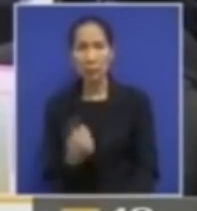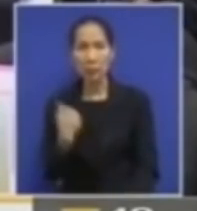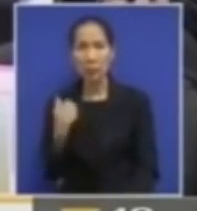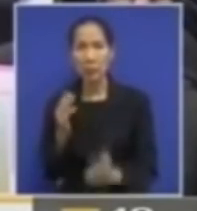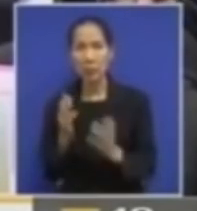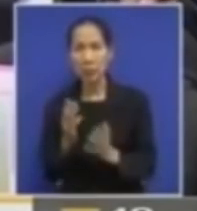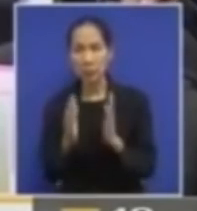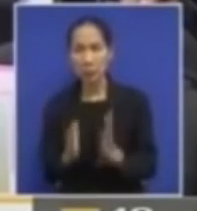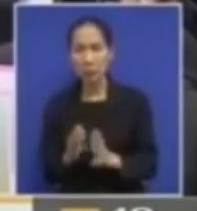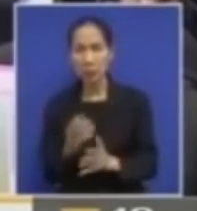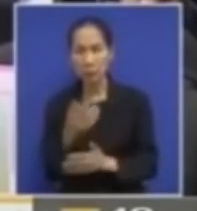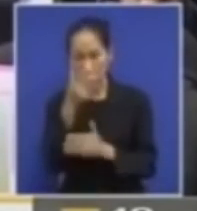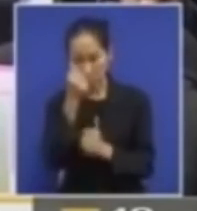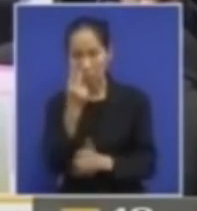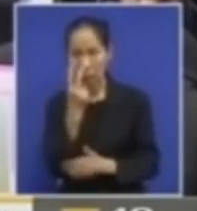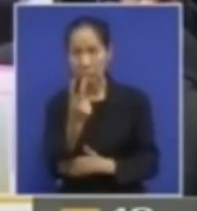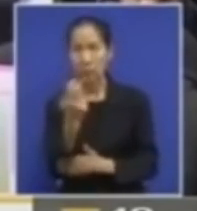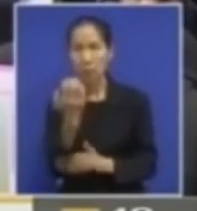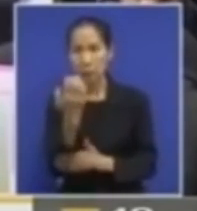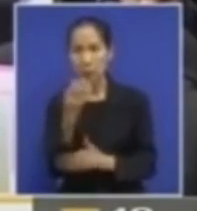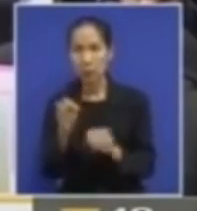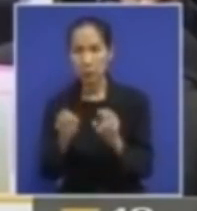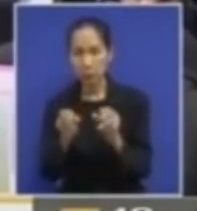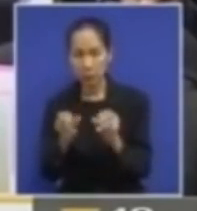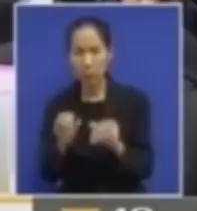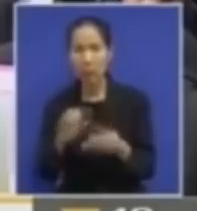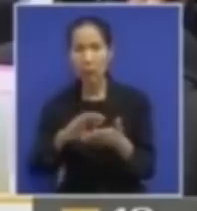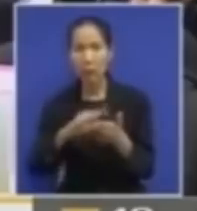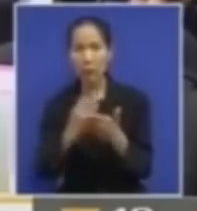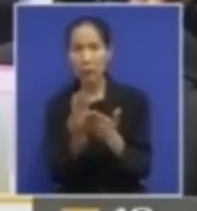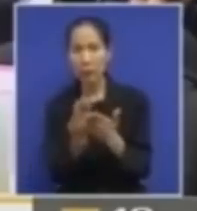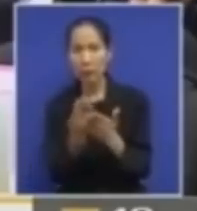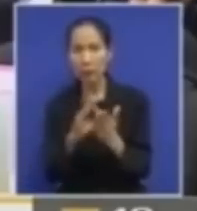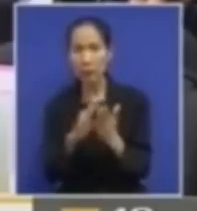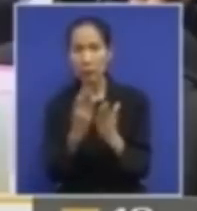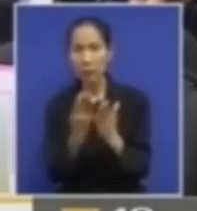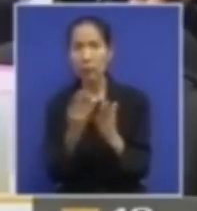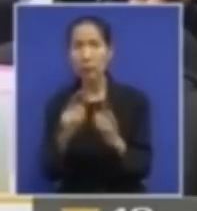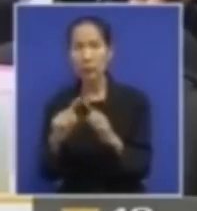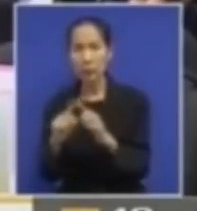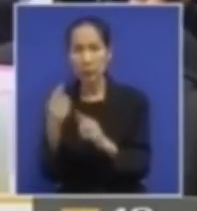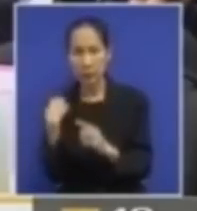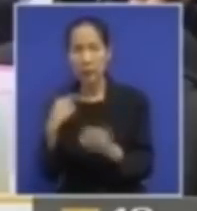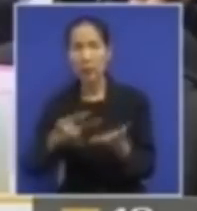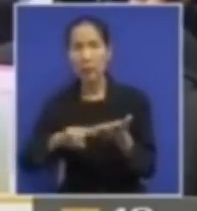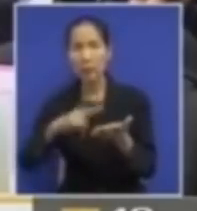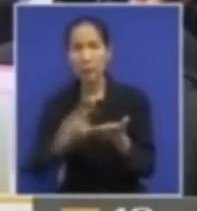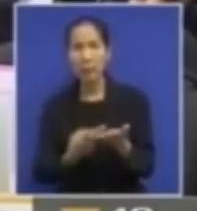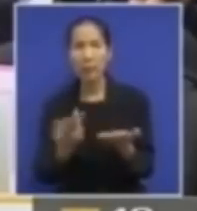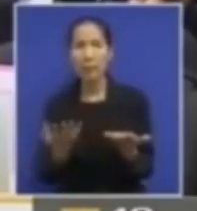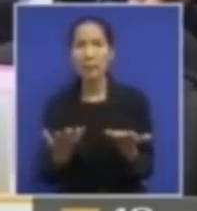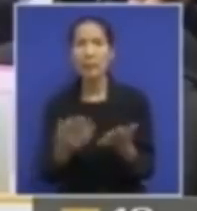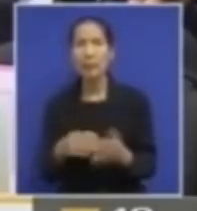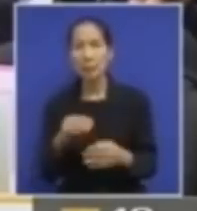ากวิทยุโทรทัศน์มีคนติดตามจาก Facebook ไลฟ์ขออนุญาตท่านประธานที่ใช้ภาษาอังกฤษเพราะไม่รู้มีคำแปลอย่างไรติดตามจาก